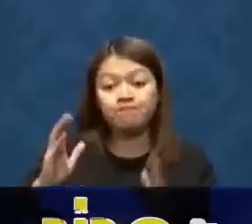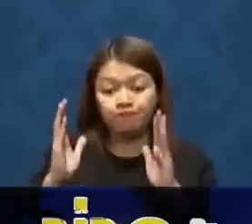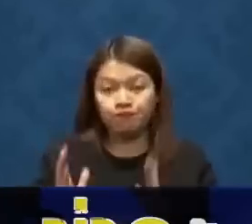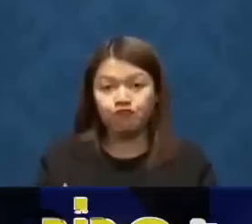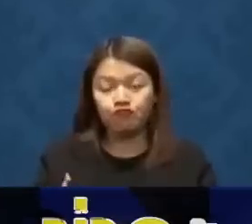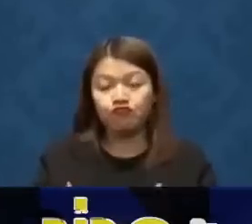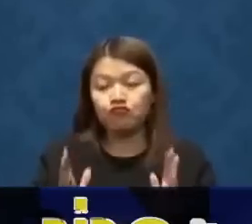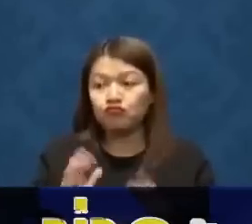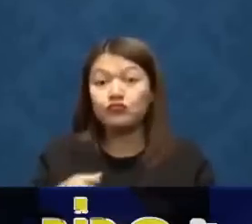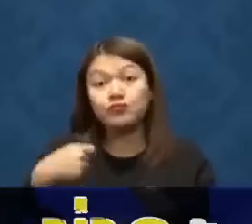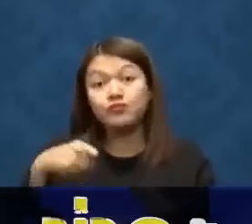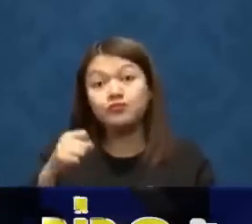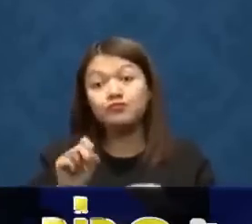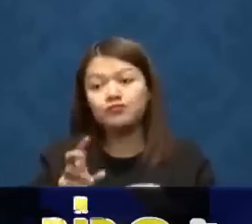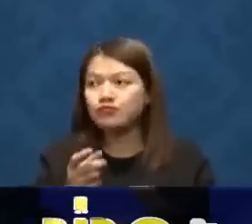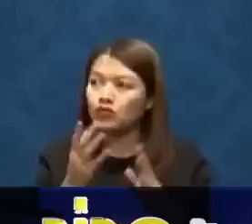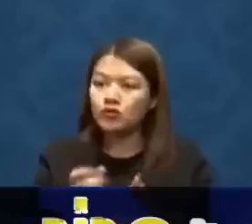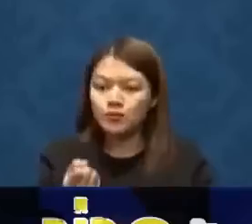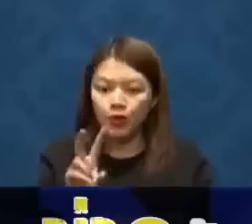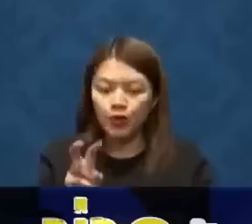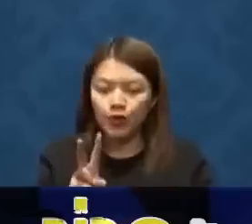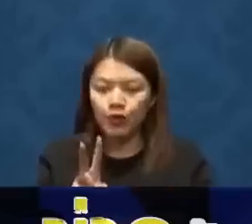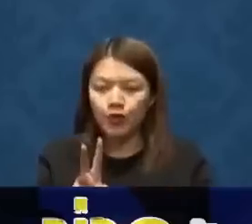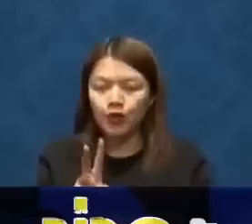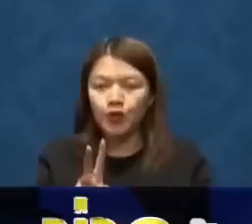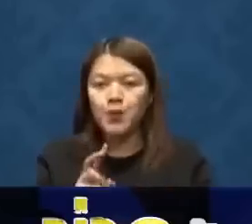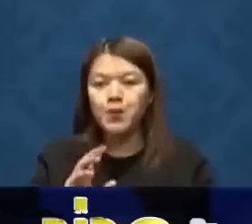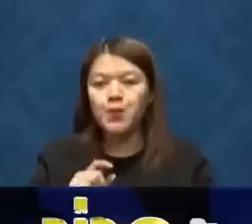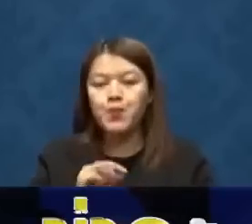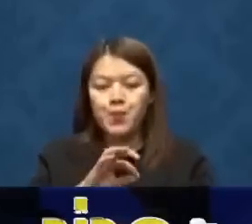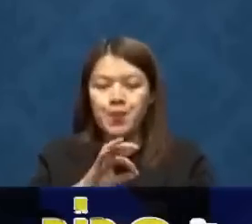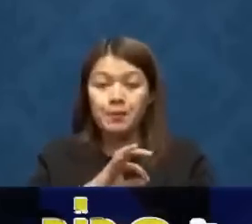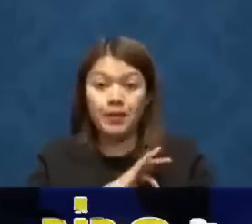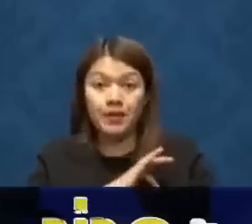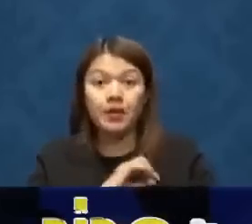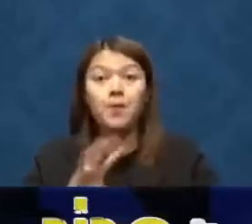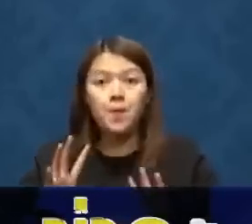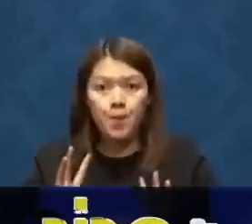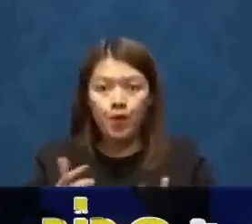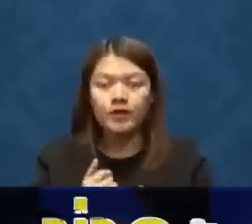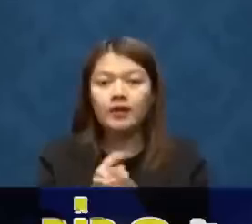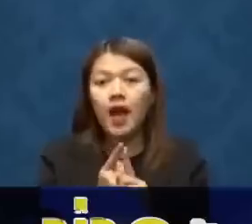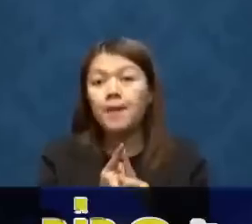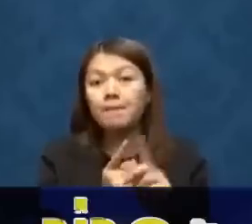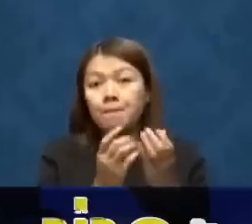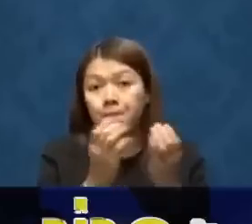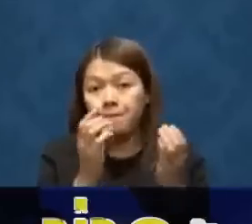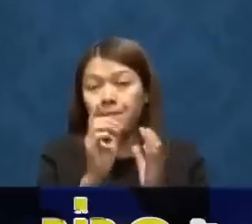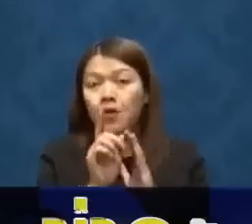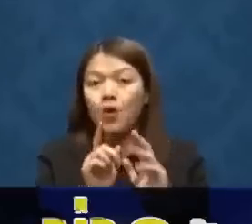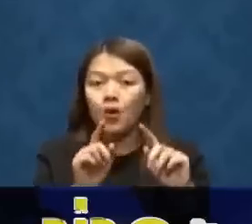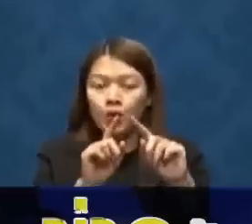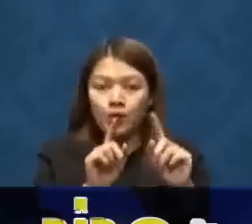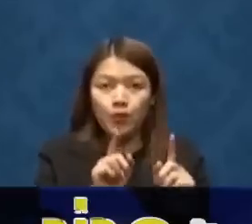าไปจนถึงประมาณสัก 10:00 นก็แจ้งว่าตอนนี้ในที่ประชุมมีละ214คนถือว่าเกินกึ่งหนึ่งข